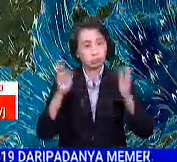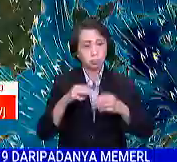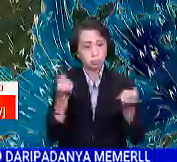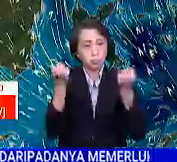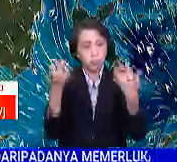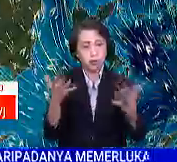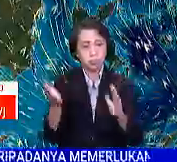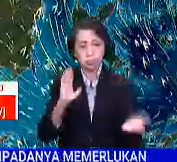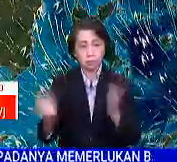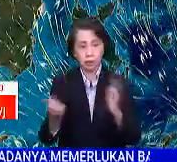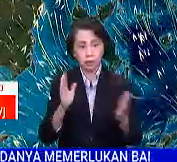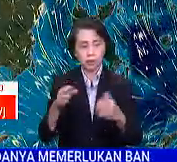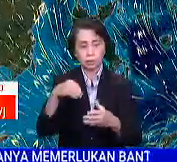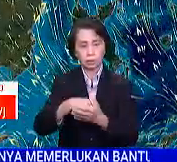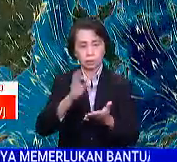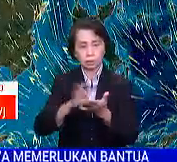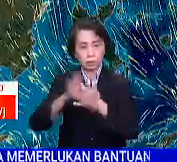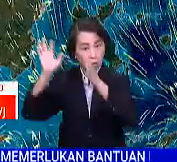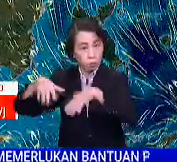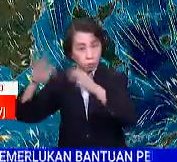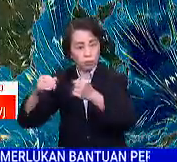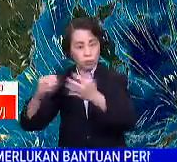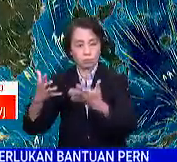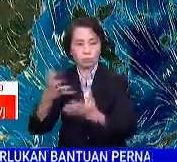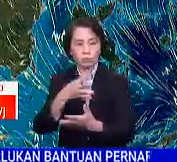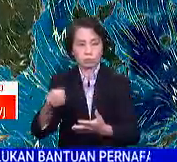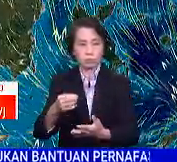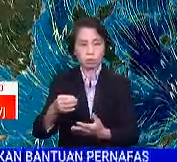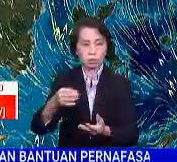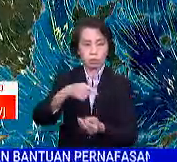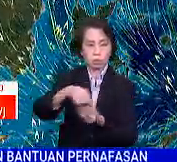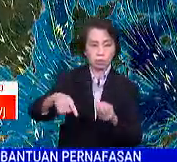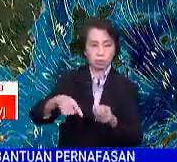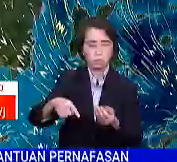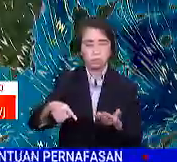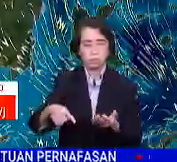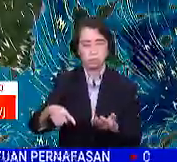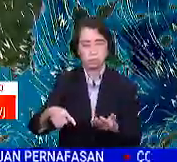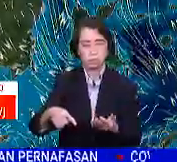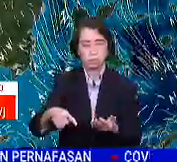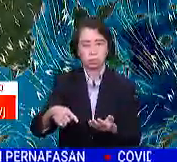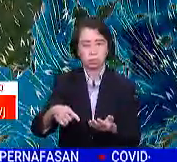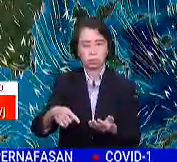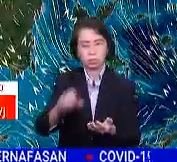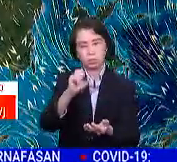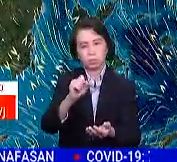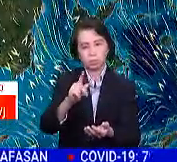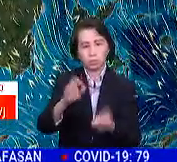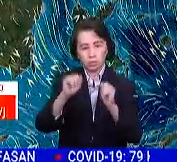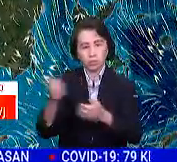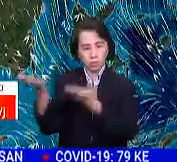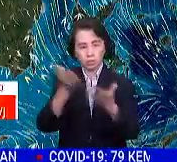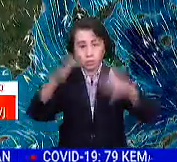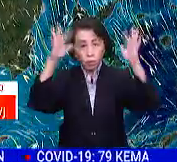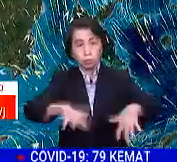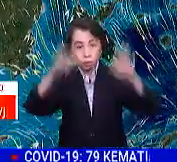banyak berbanding dengan bilangan hujan di kebanyakan negeri dan fenomena garis badai iaitu squalline yang boleh membawa